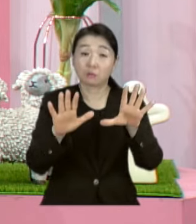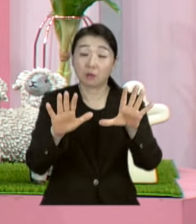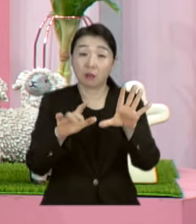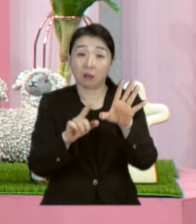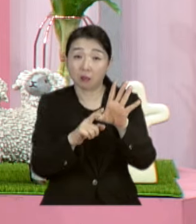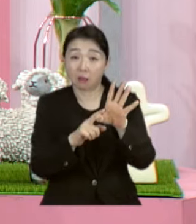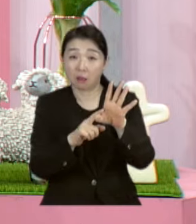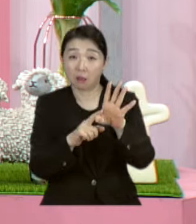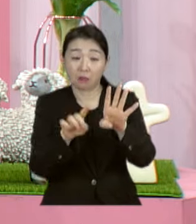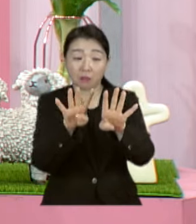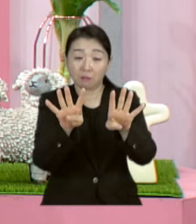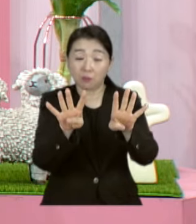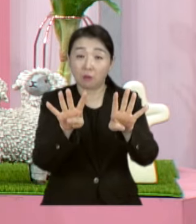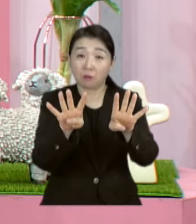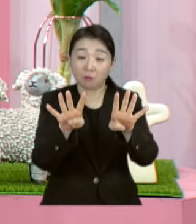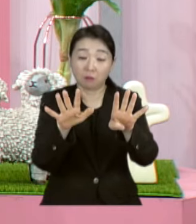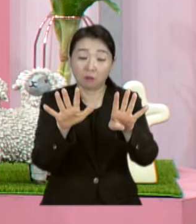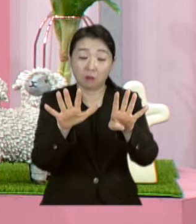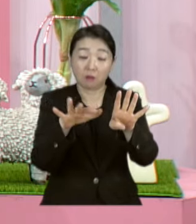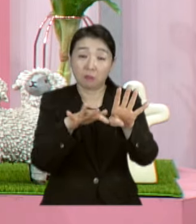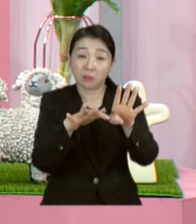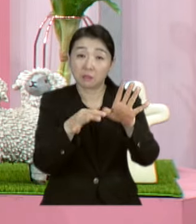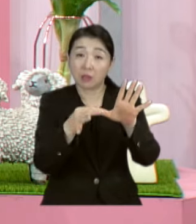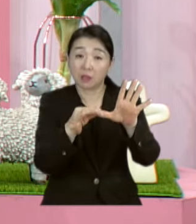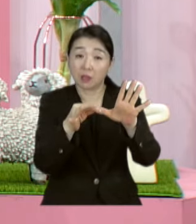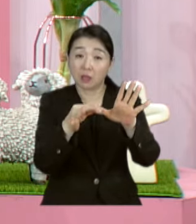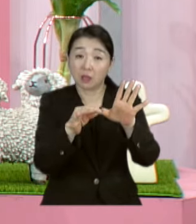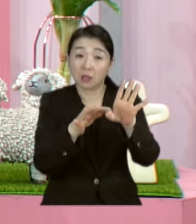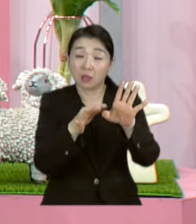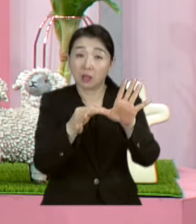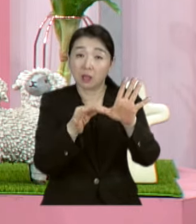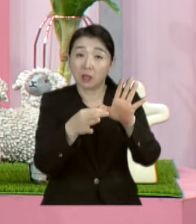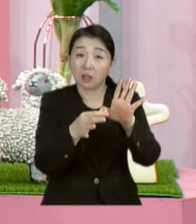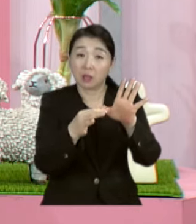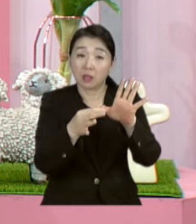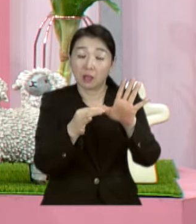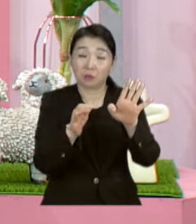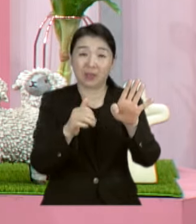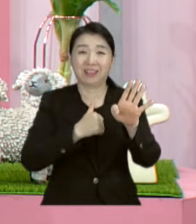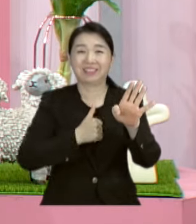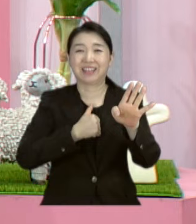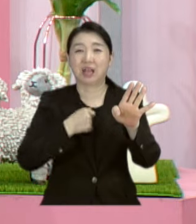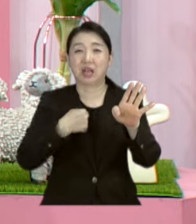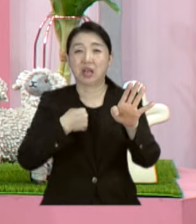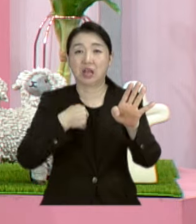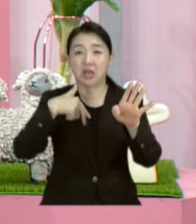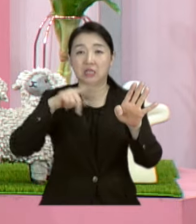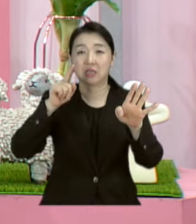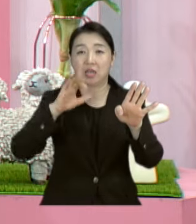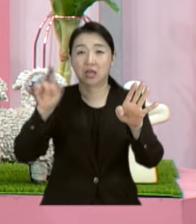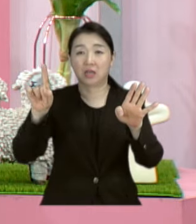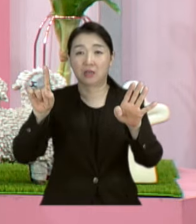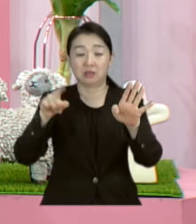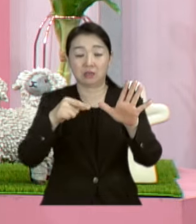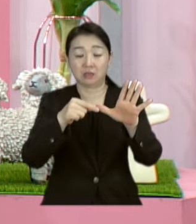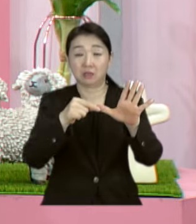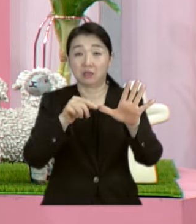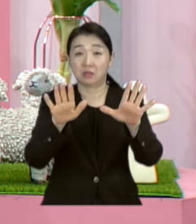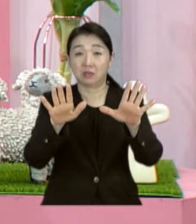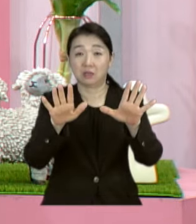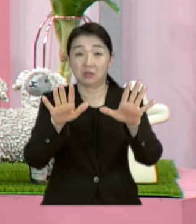주권에 주님의 인도하심 맡겼는데 마지막 하나 예를 들어서 자라고 할 수도 있고 내